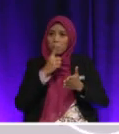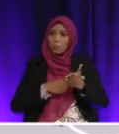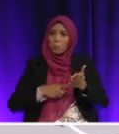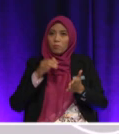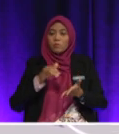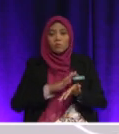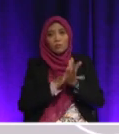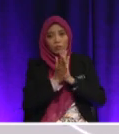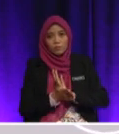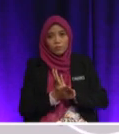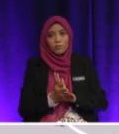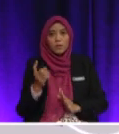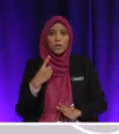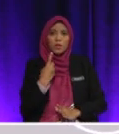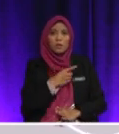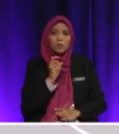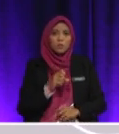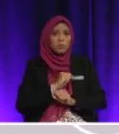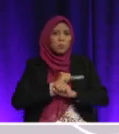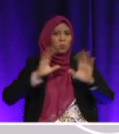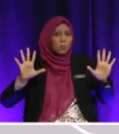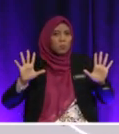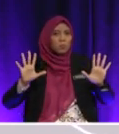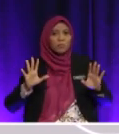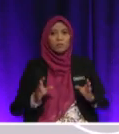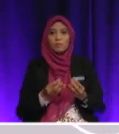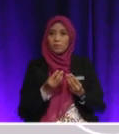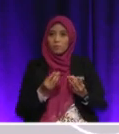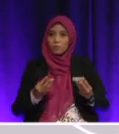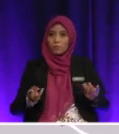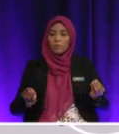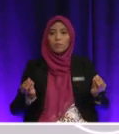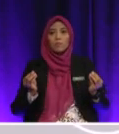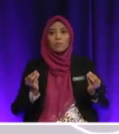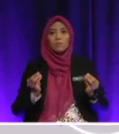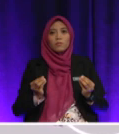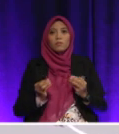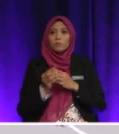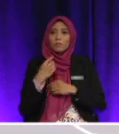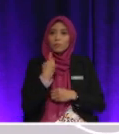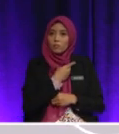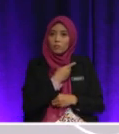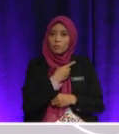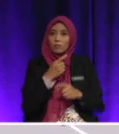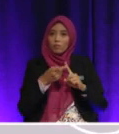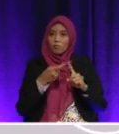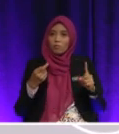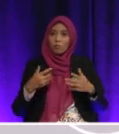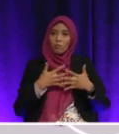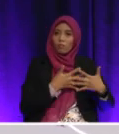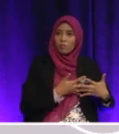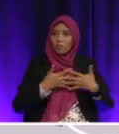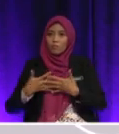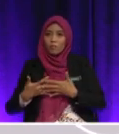kita perlu bebaskan tanah air tercinta kita ini dari cengkeman penjajah yang menindas kita kita